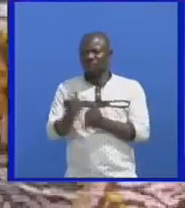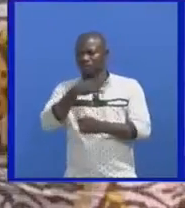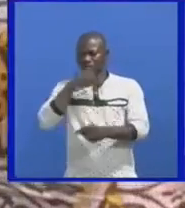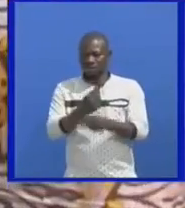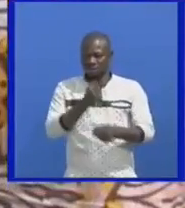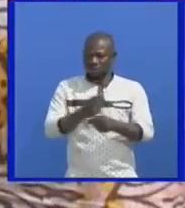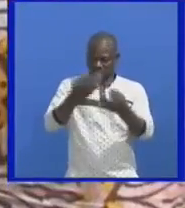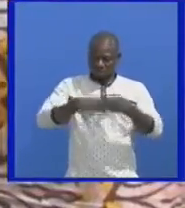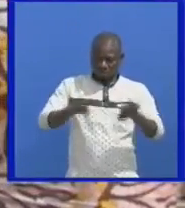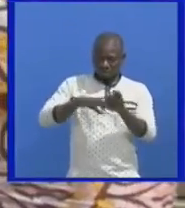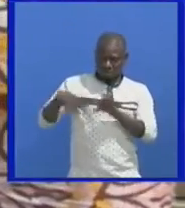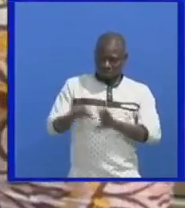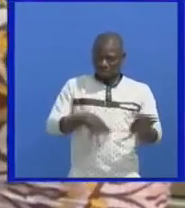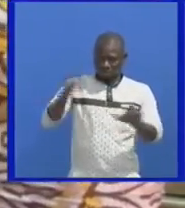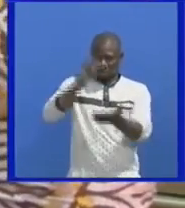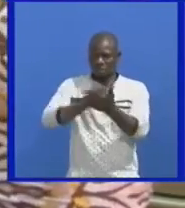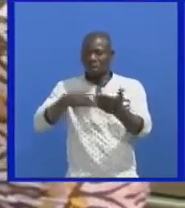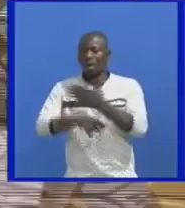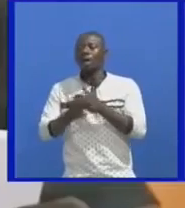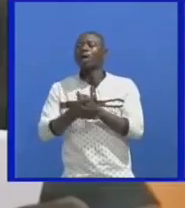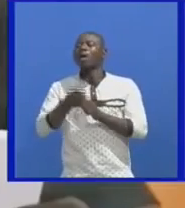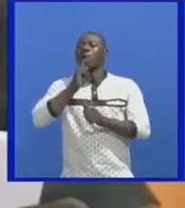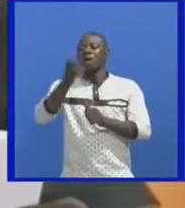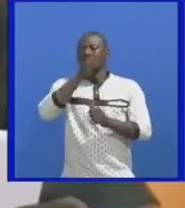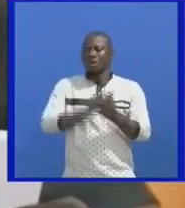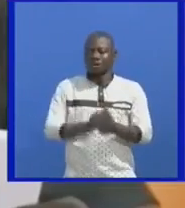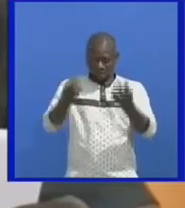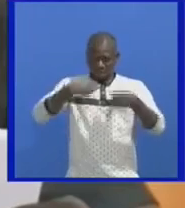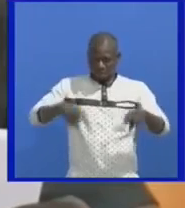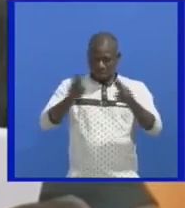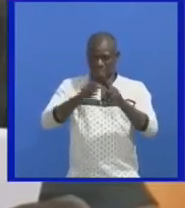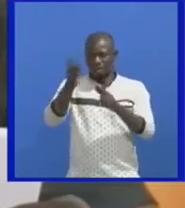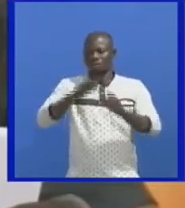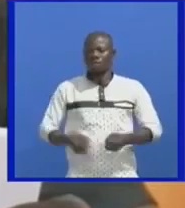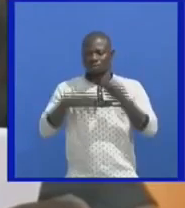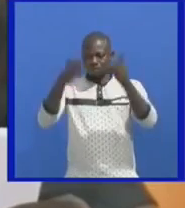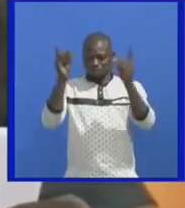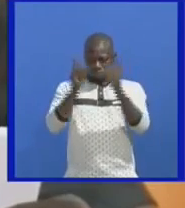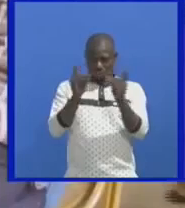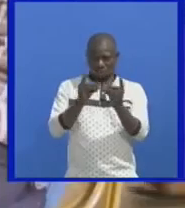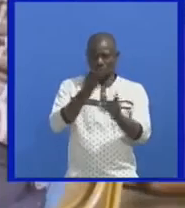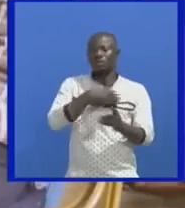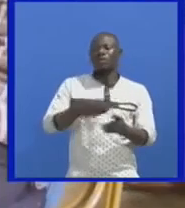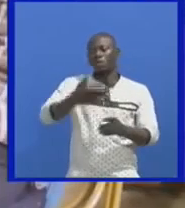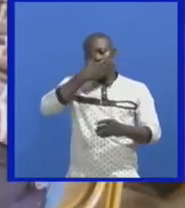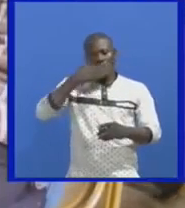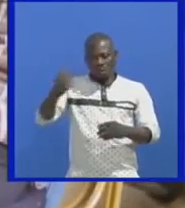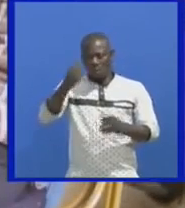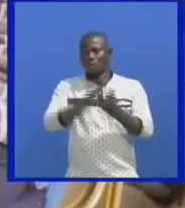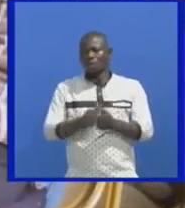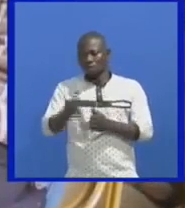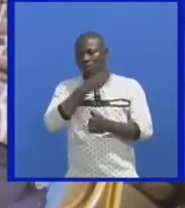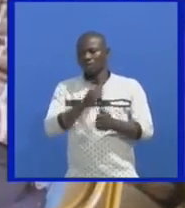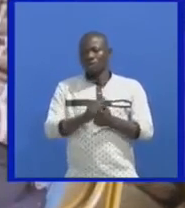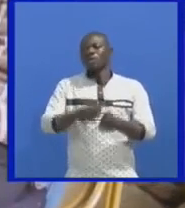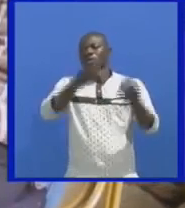cette rentrée du droit d'auteur sont des panels, des remises d'attestation de reconnaissance aux meilleurs titulaires de droit, aux